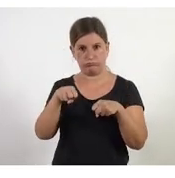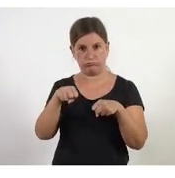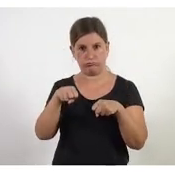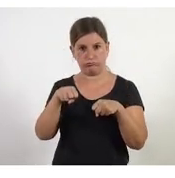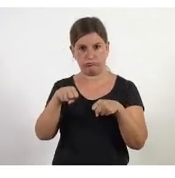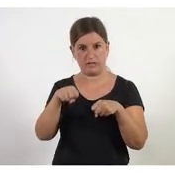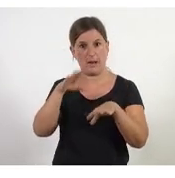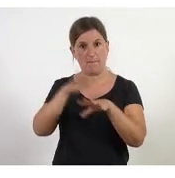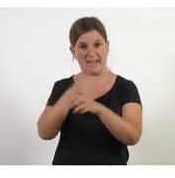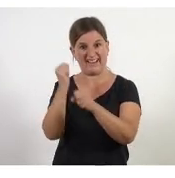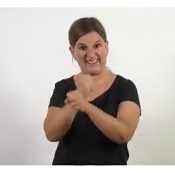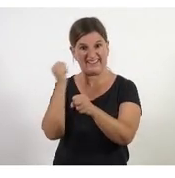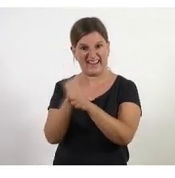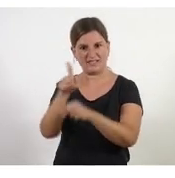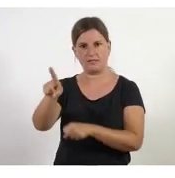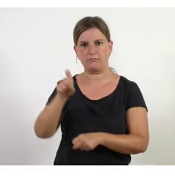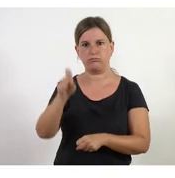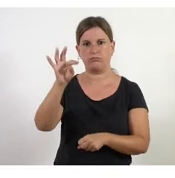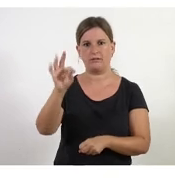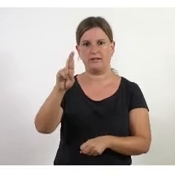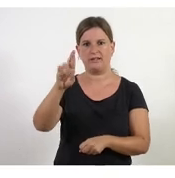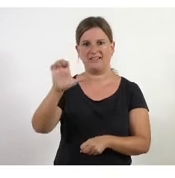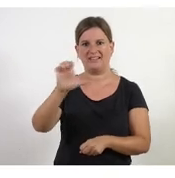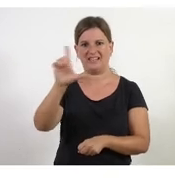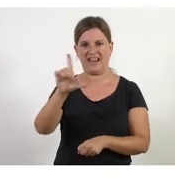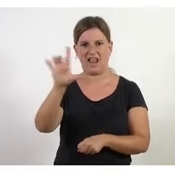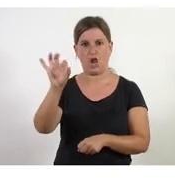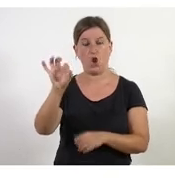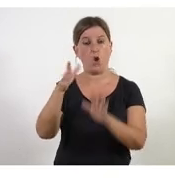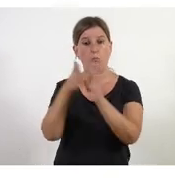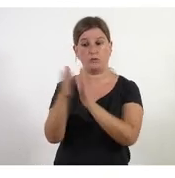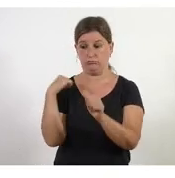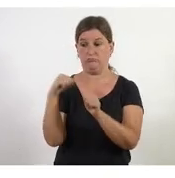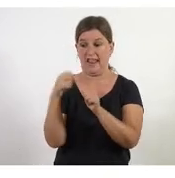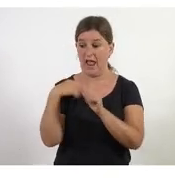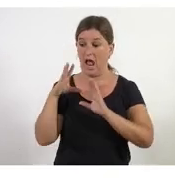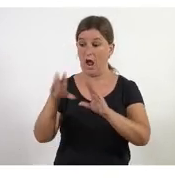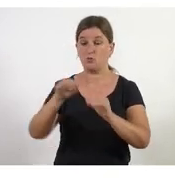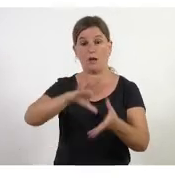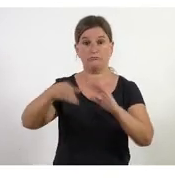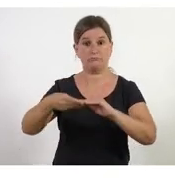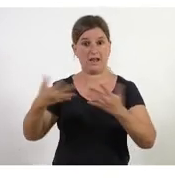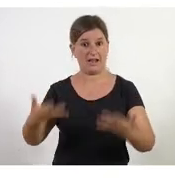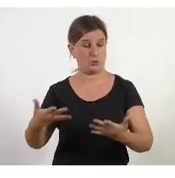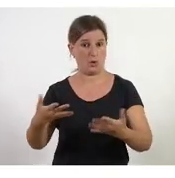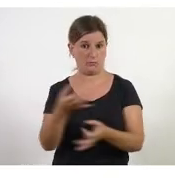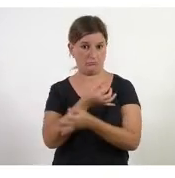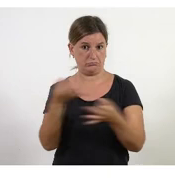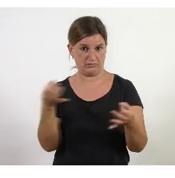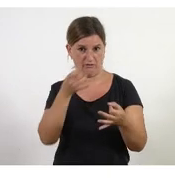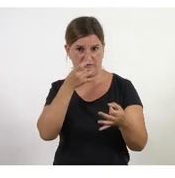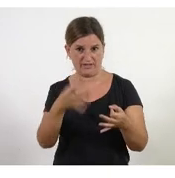perquè ja venien treballant amb ella i ha sigut fàcil integrar-la. I tenen un intranet